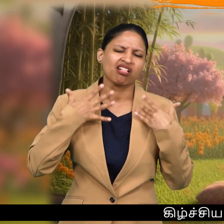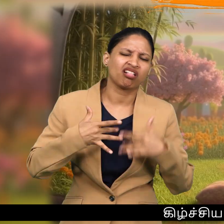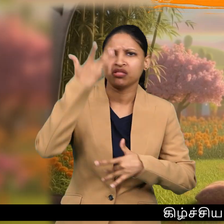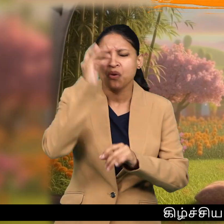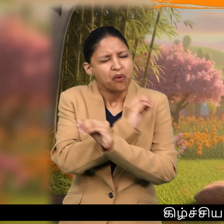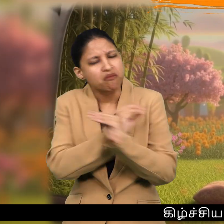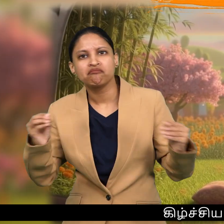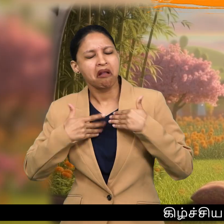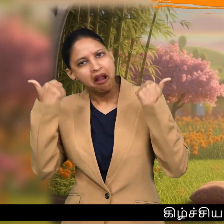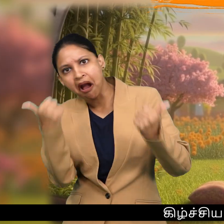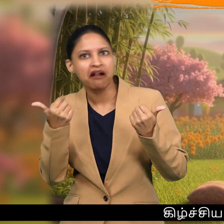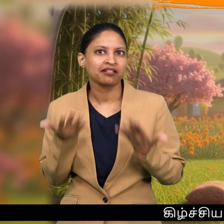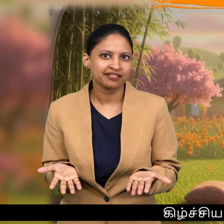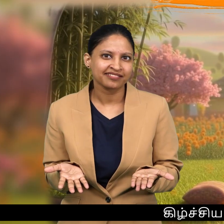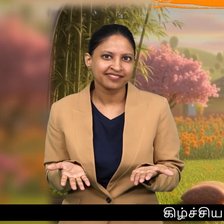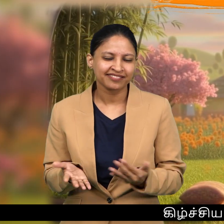இருப்பாய்.